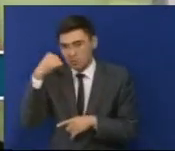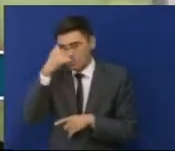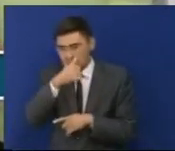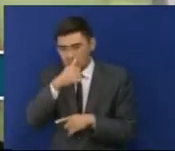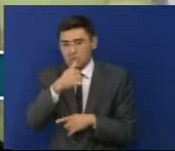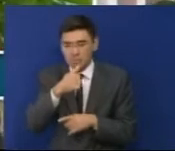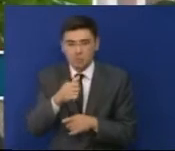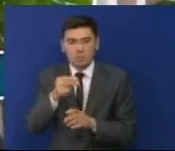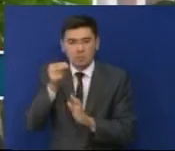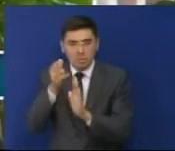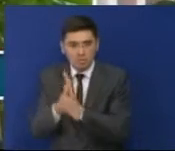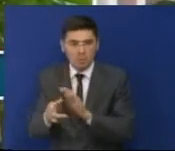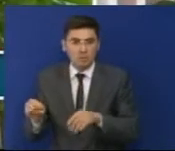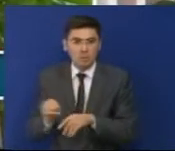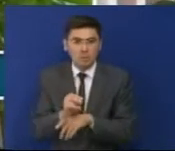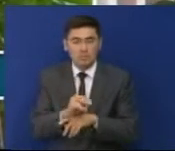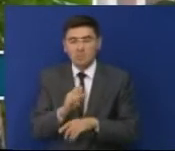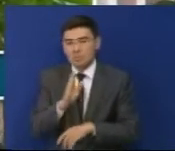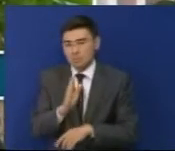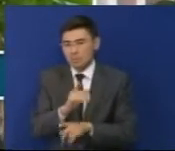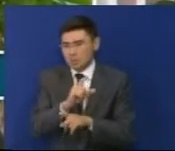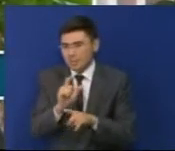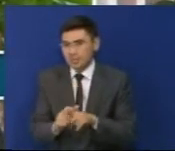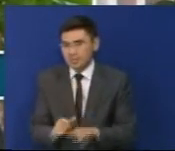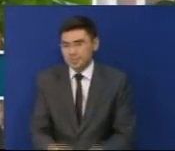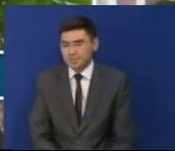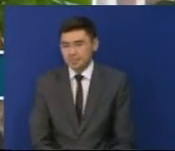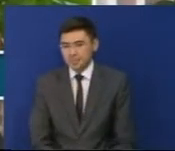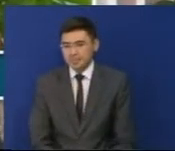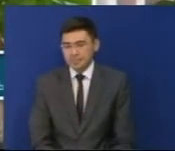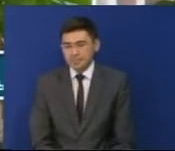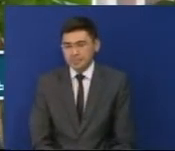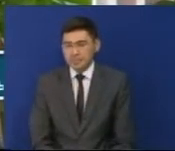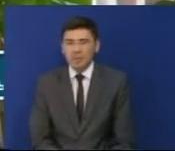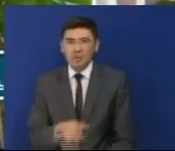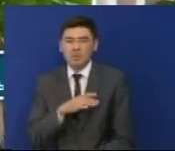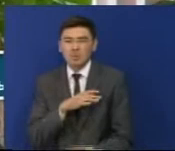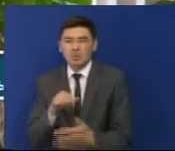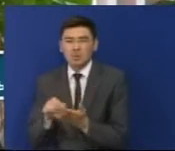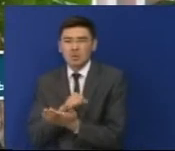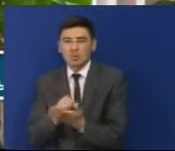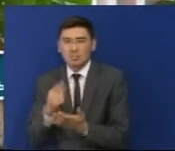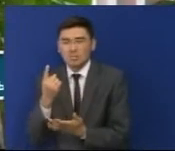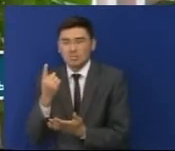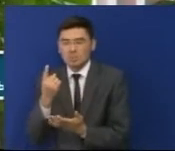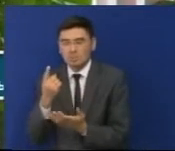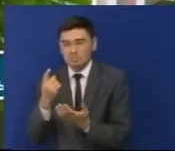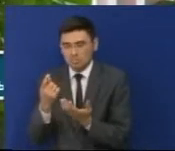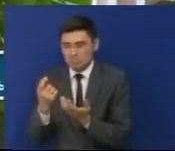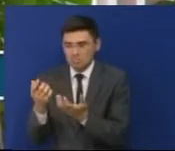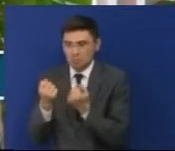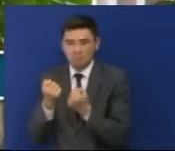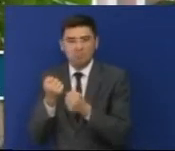пайда болды. В связи с тем, что экспертное заключение получено. Сараптамалық қорытынды кейінірек алынғандықтан негізгі жұмыстар кеш